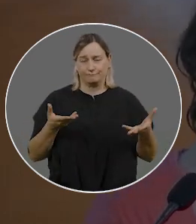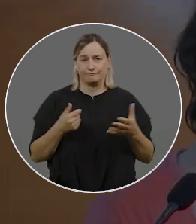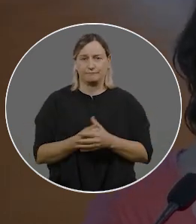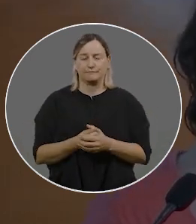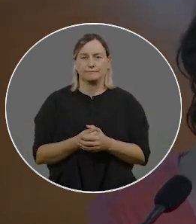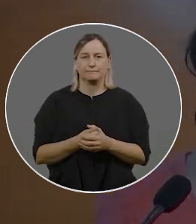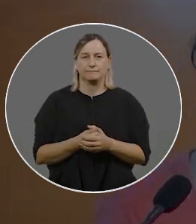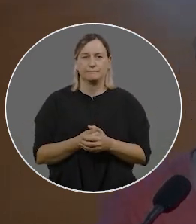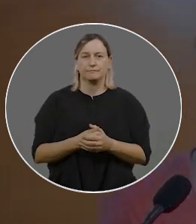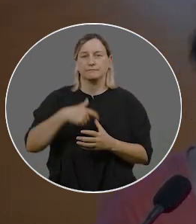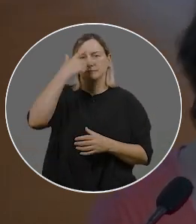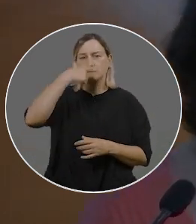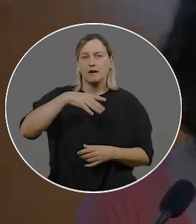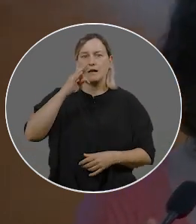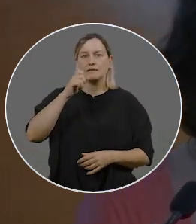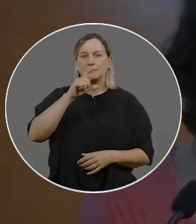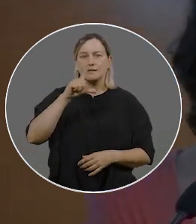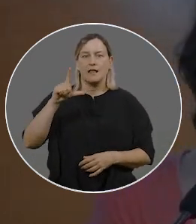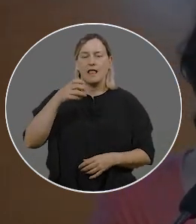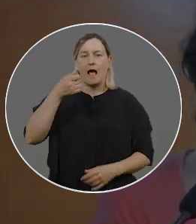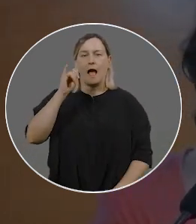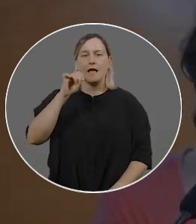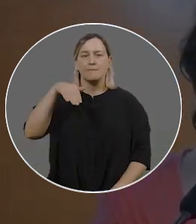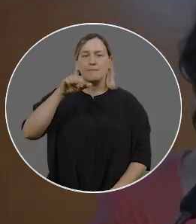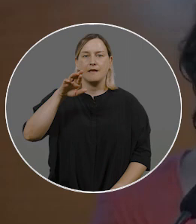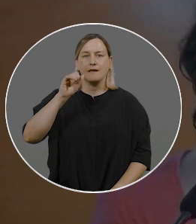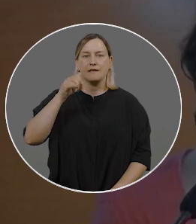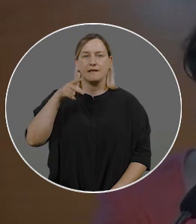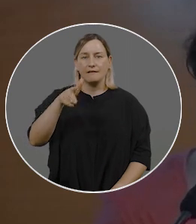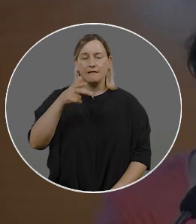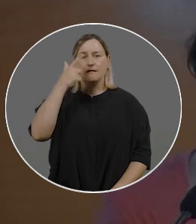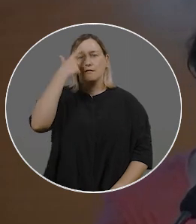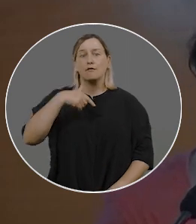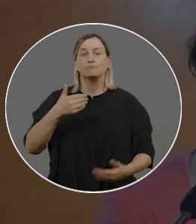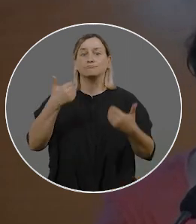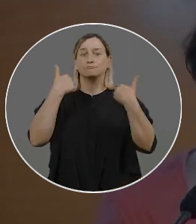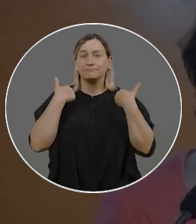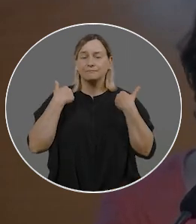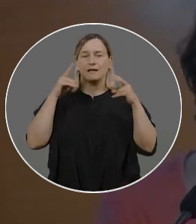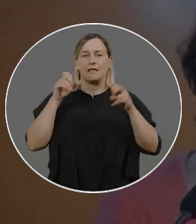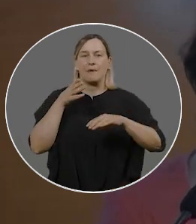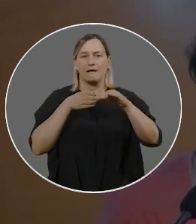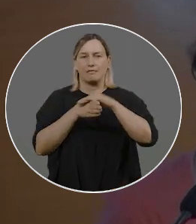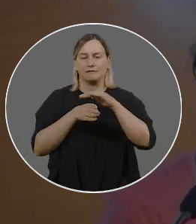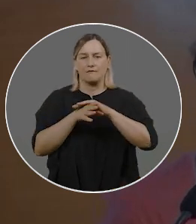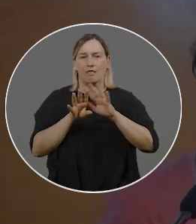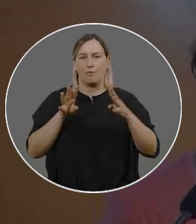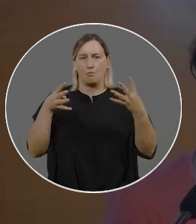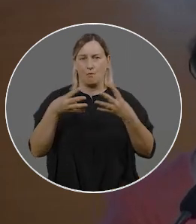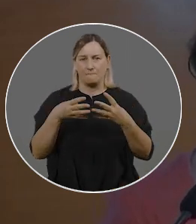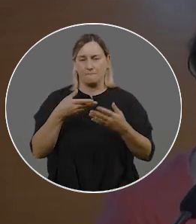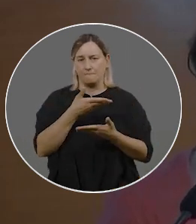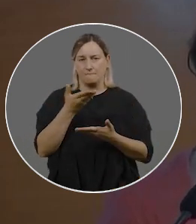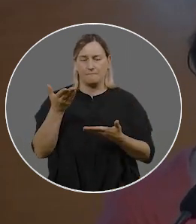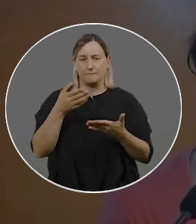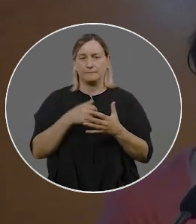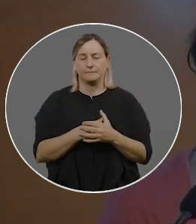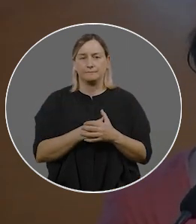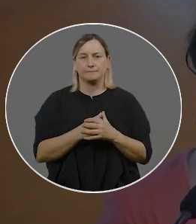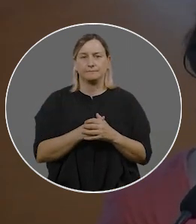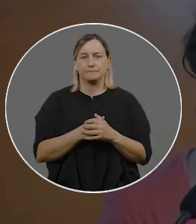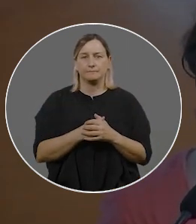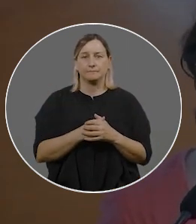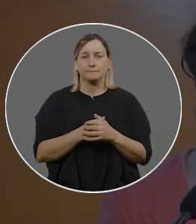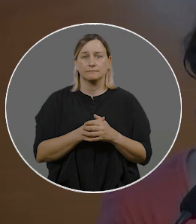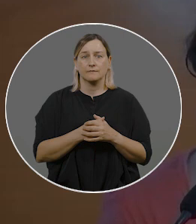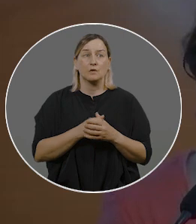Doncs jo sóc la Txell Aymerich i em dedico a això de l'accessibilitat web. I està molt bé que